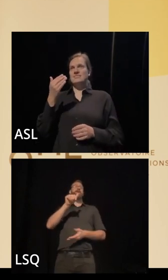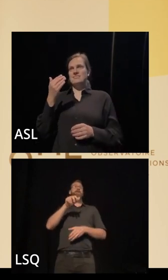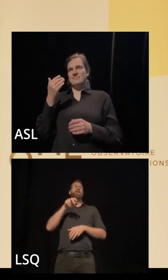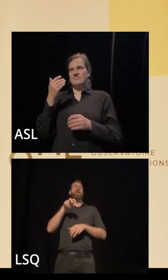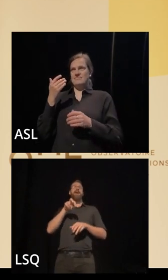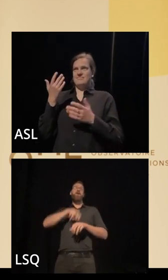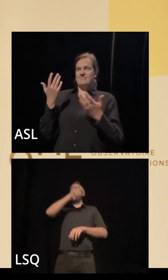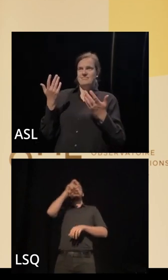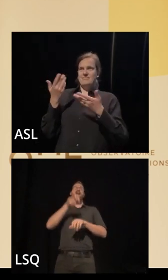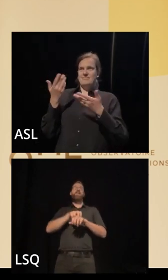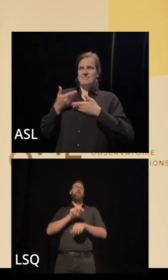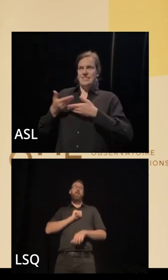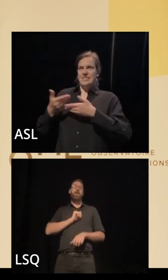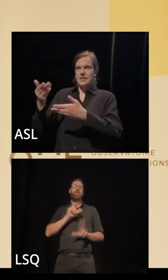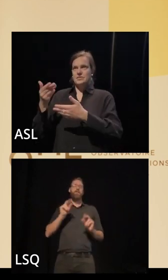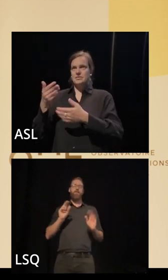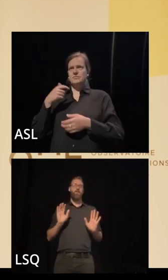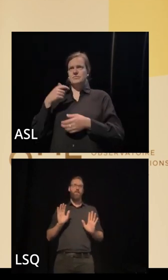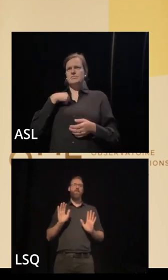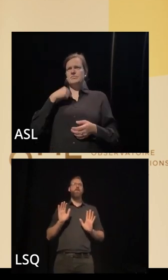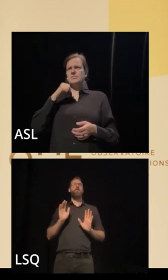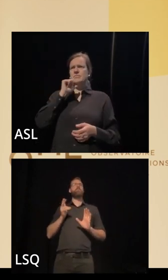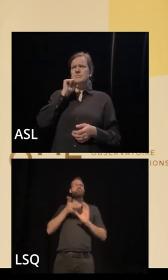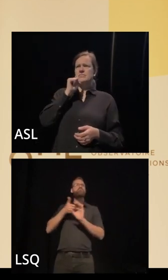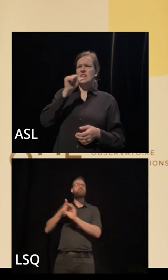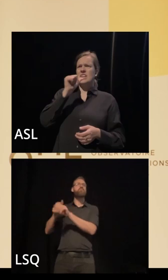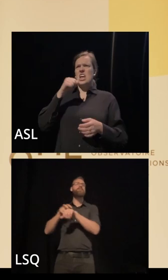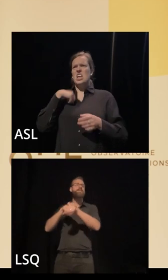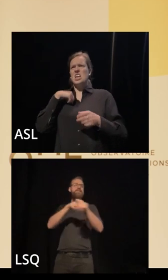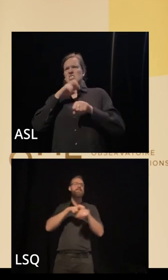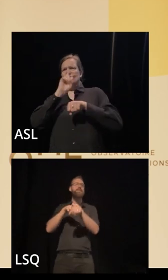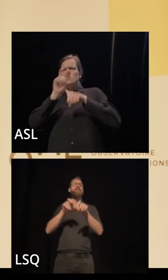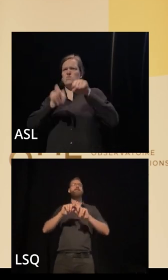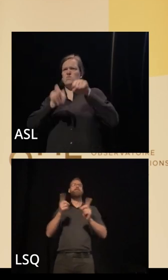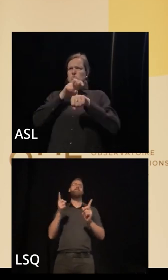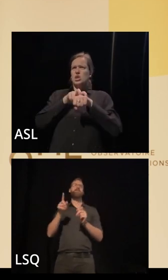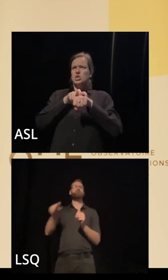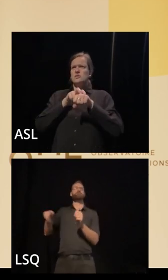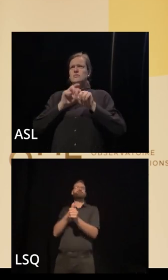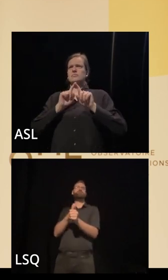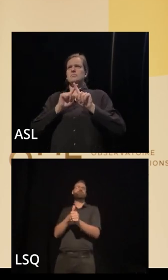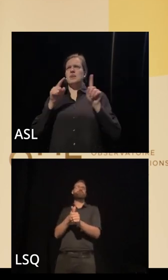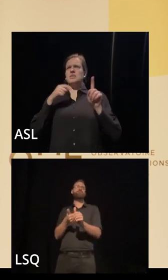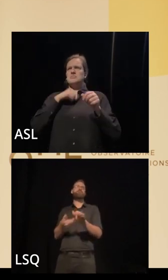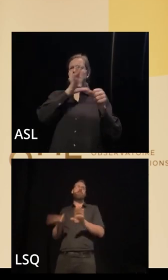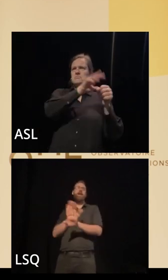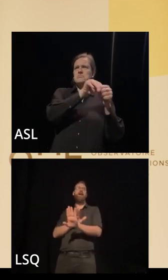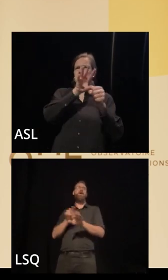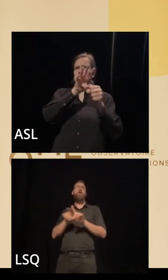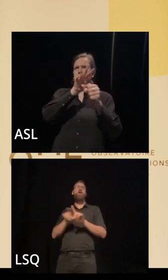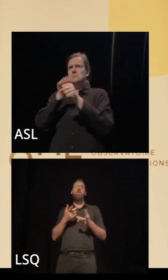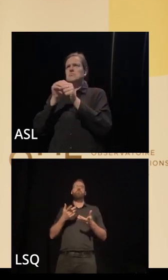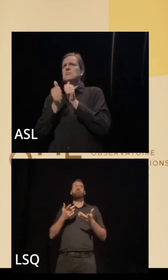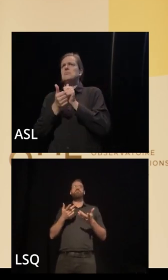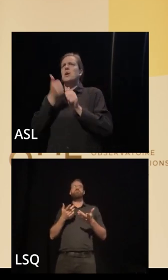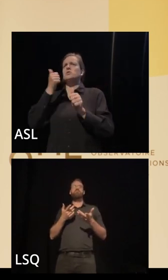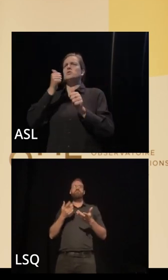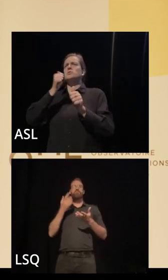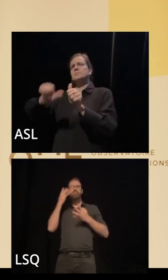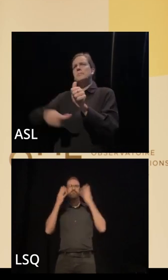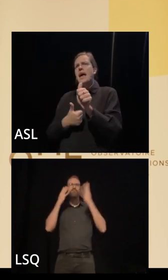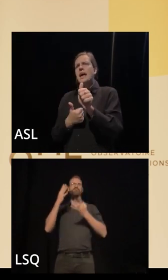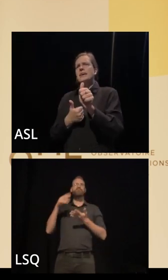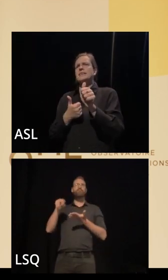travaillé sur de multiples projets circassiens, mais toujours en arrière, donc soit en direction de création, ou au